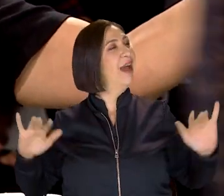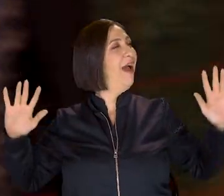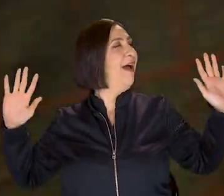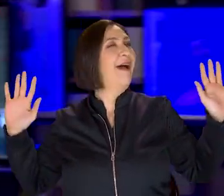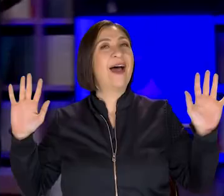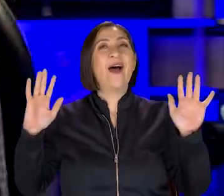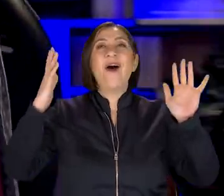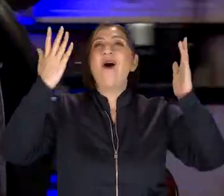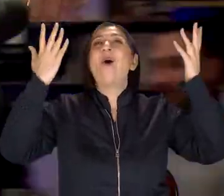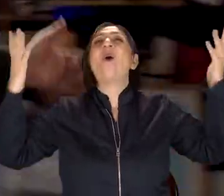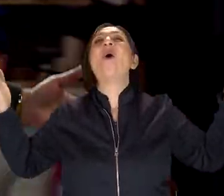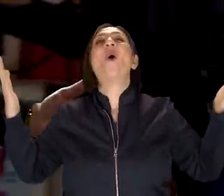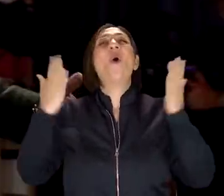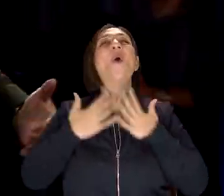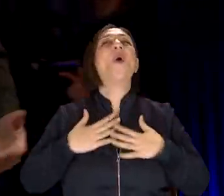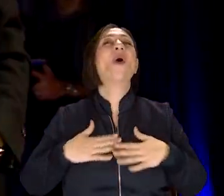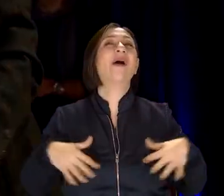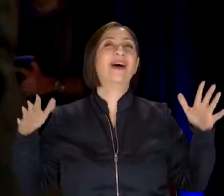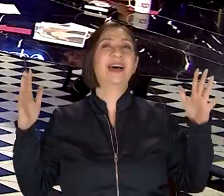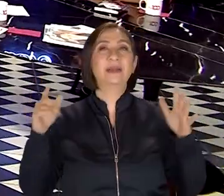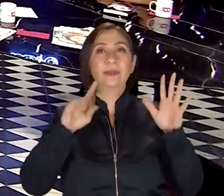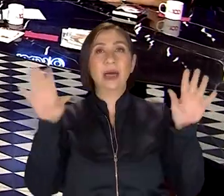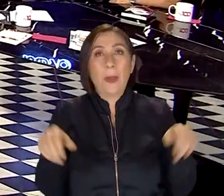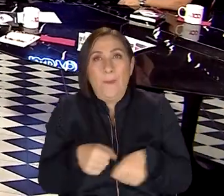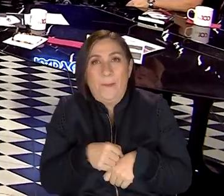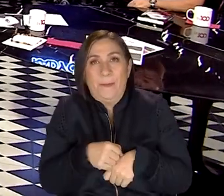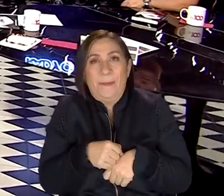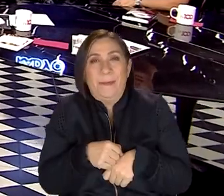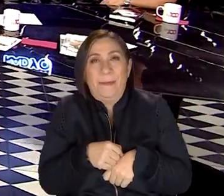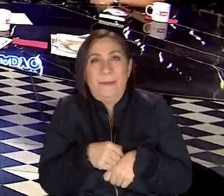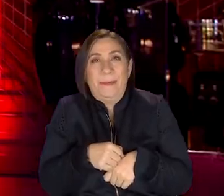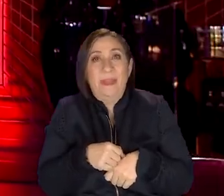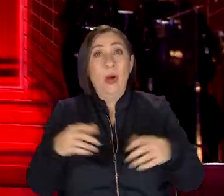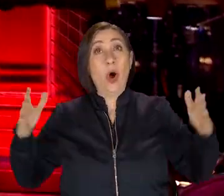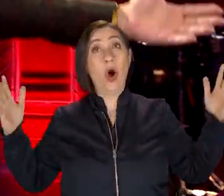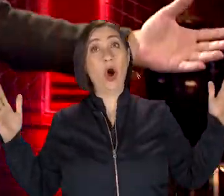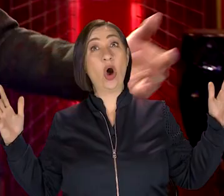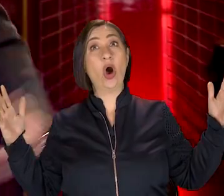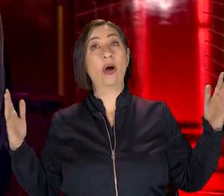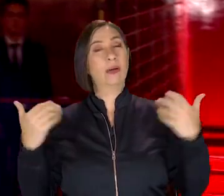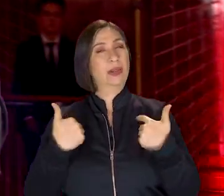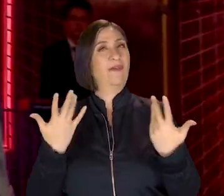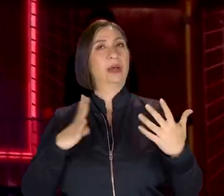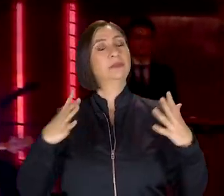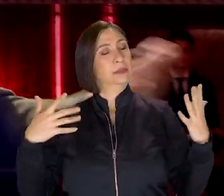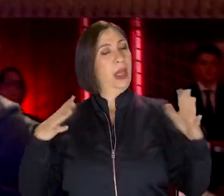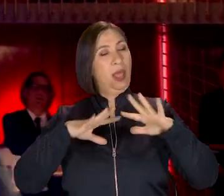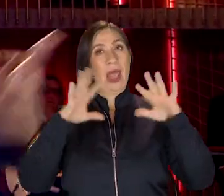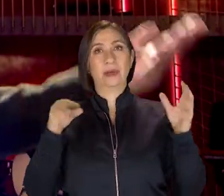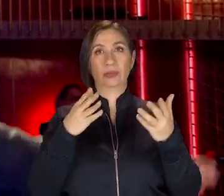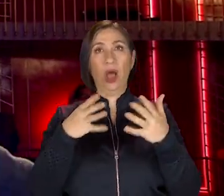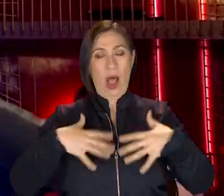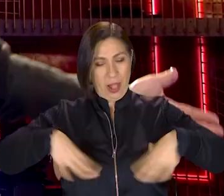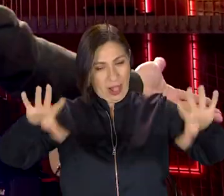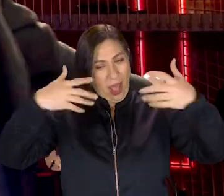açık. Açık böyle. Oo, böyle açığız değil yani. Mi? Evet. Şimdi herkes böyle. Değil mi bak? Oo. Ne var bende? İnan, hani işte bunların böyle. Hepsi al.